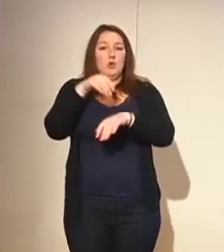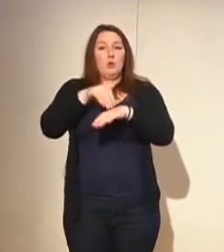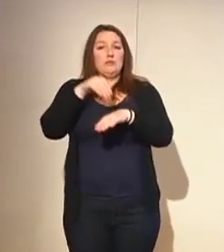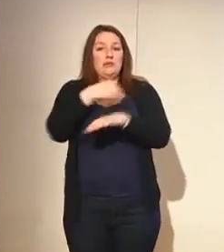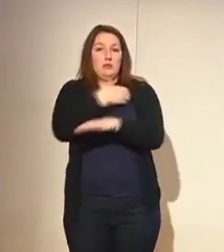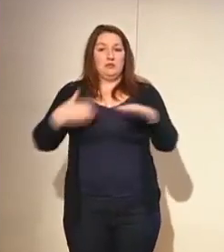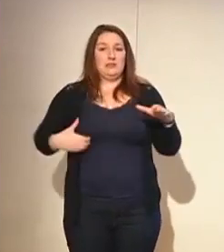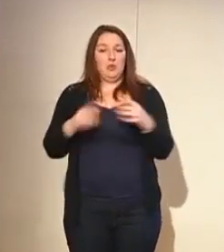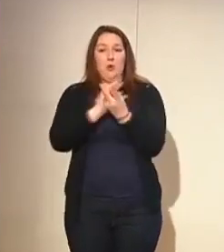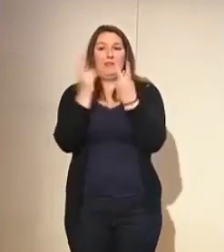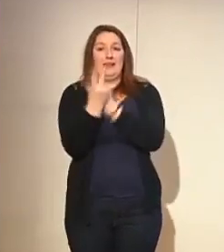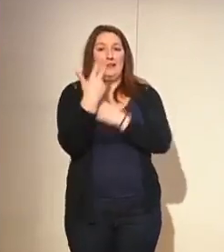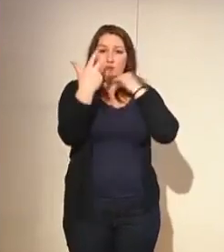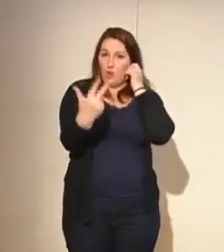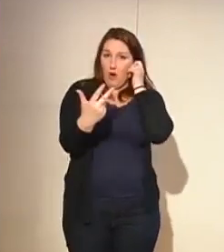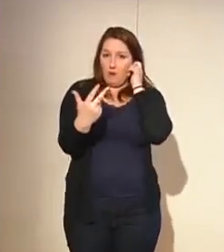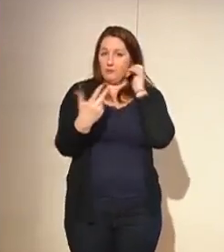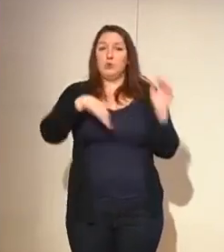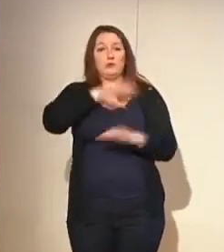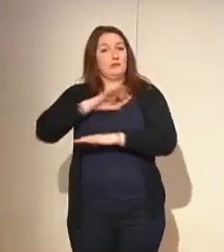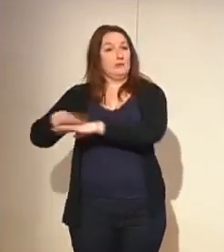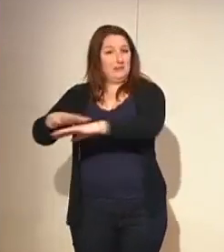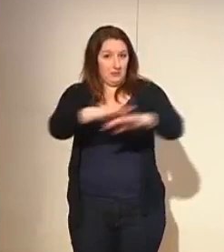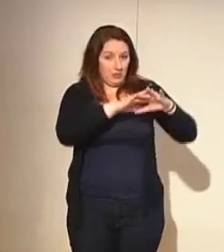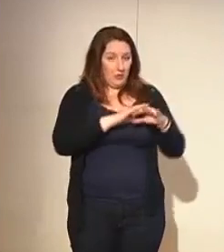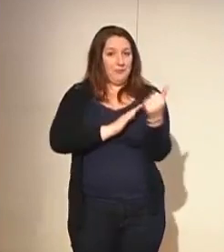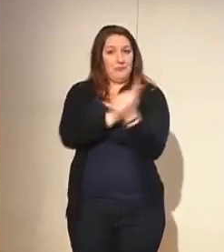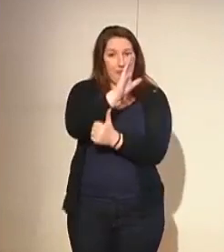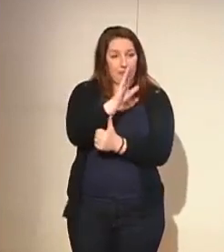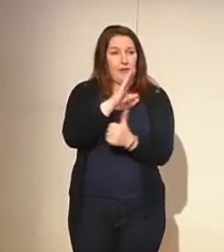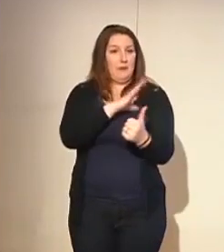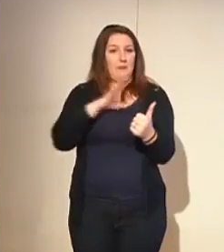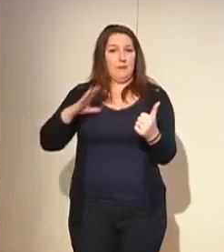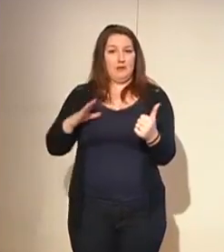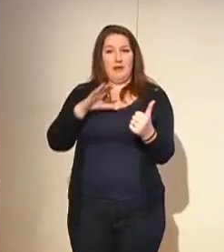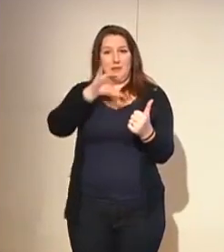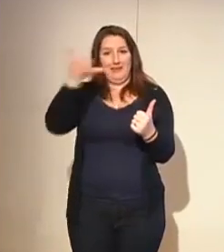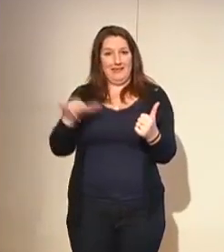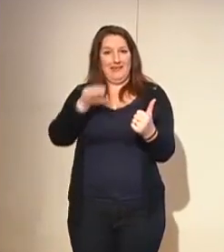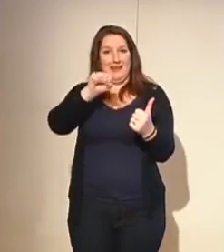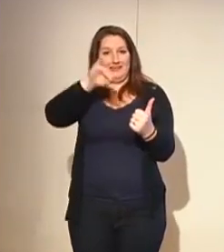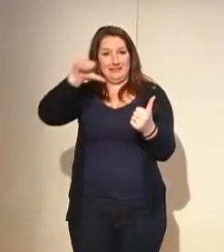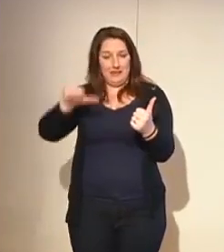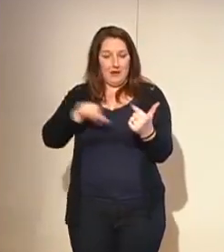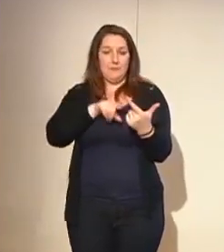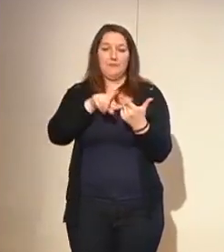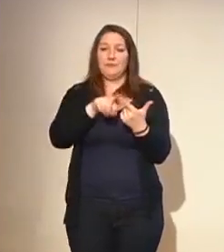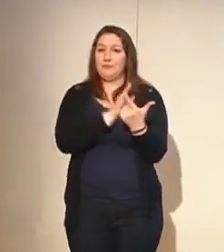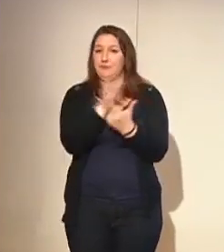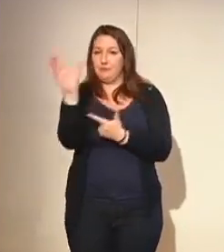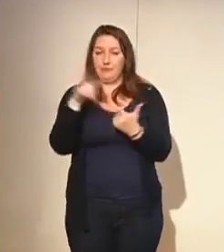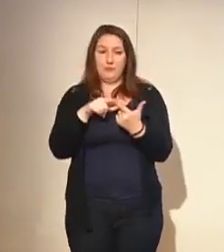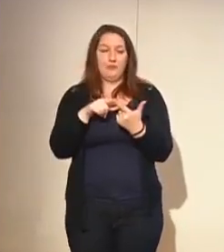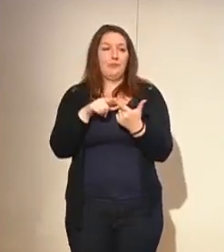délégués en charge des secteurs donc pour le secteur 1 Sonia Yassia pour le secteur 2